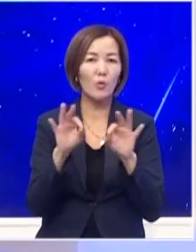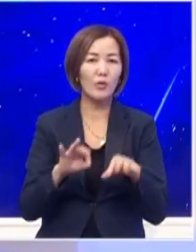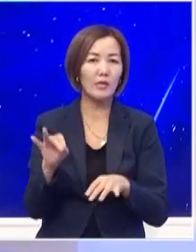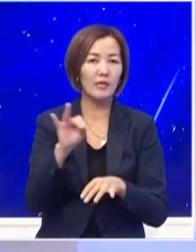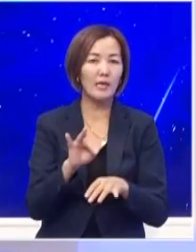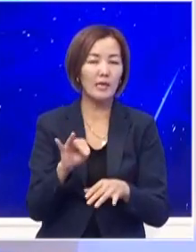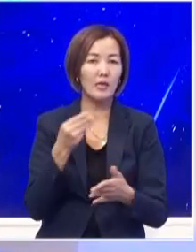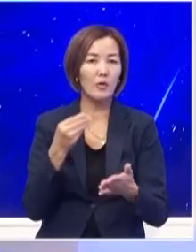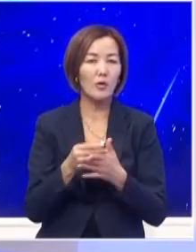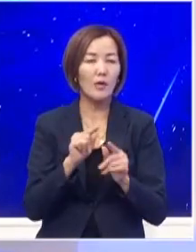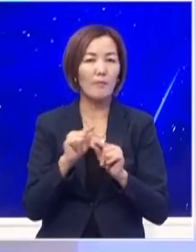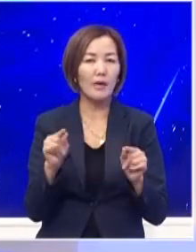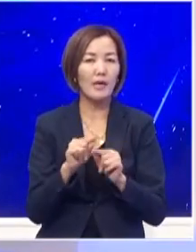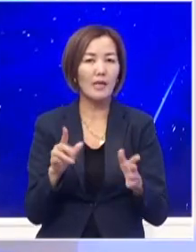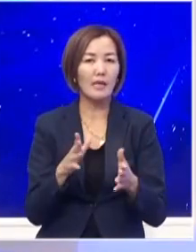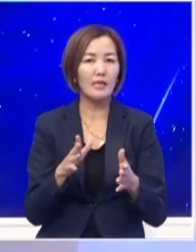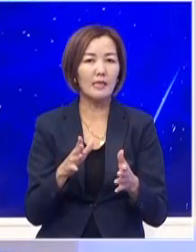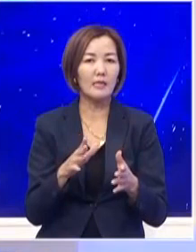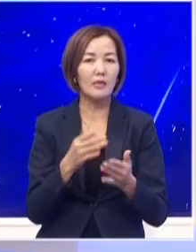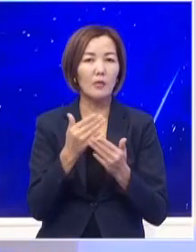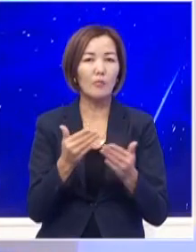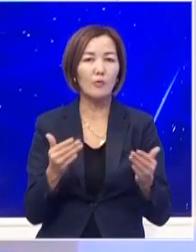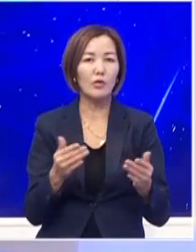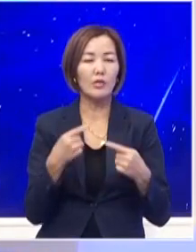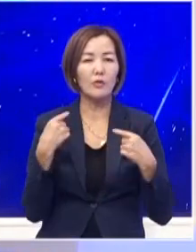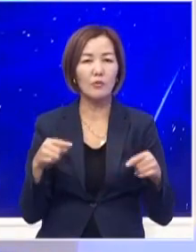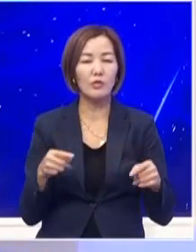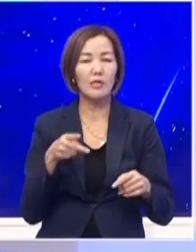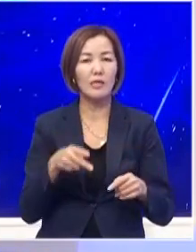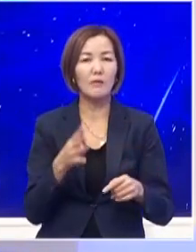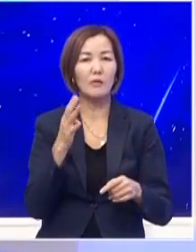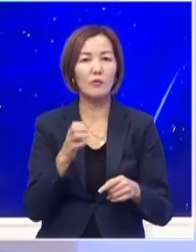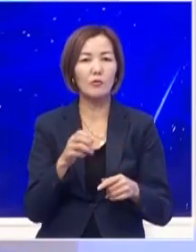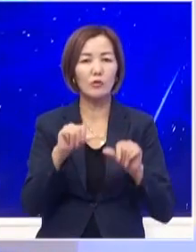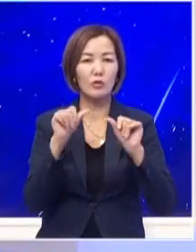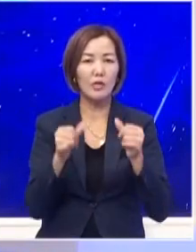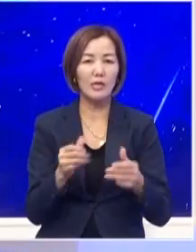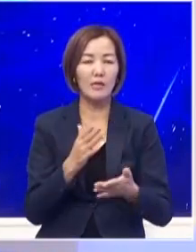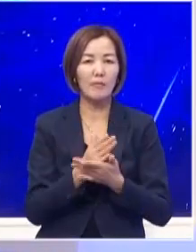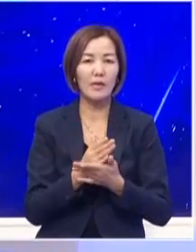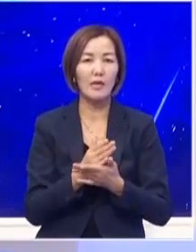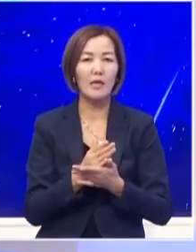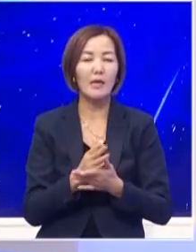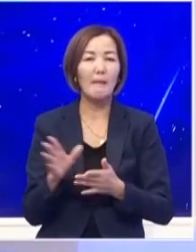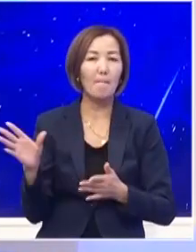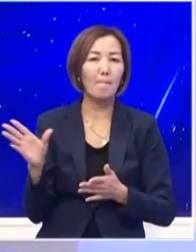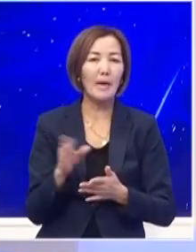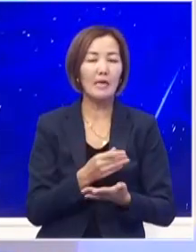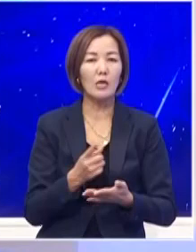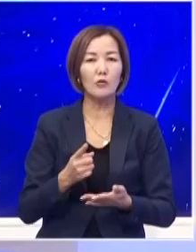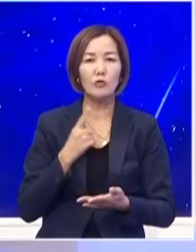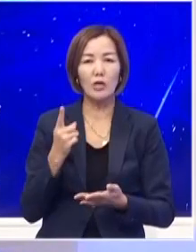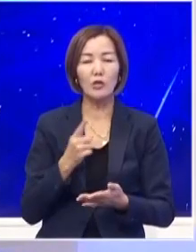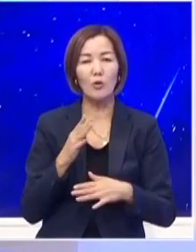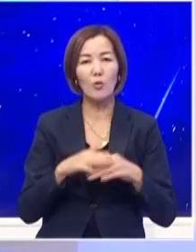құндылығын бағалайтын Дәркембай Шоқпарұлы атындағы мұражайда бұдан өзге 2400-ден аса жәдігер бар. Ол жәдігердің барлығы